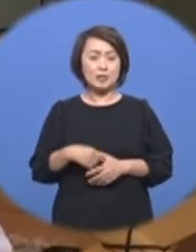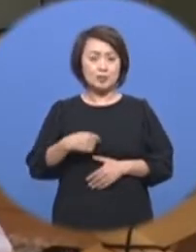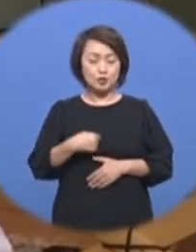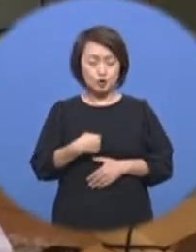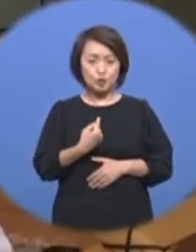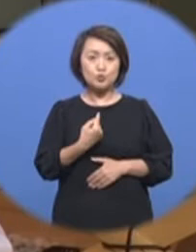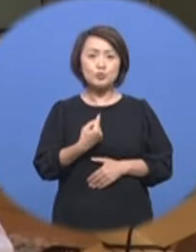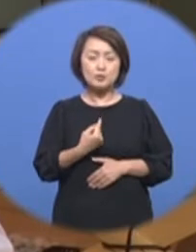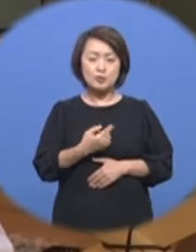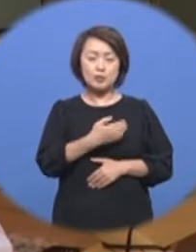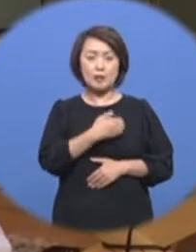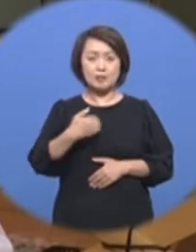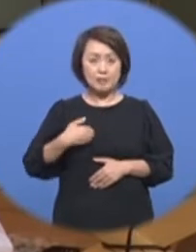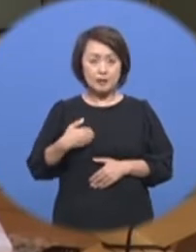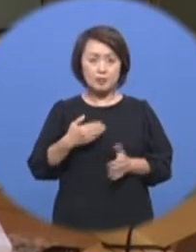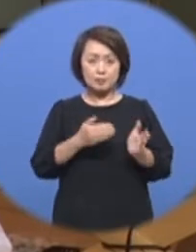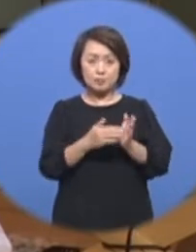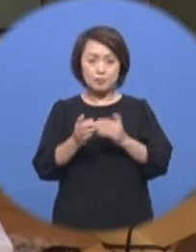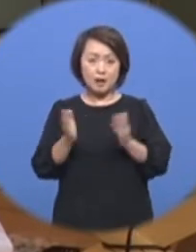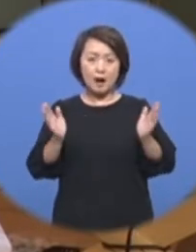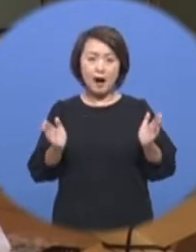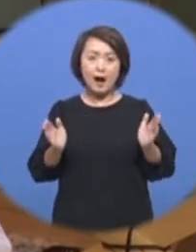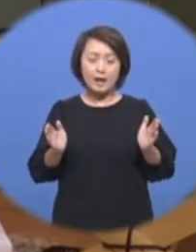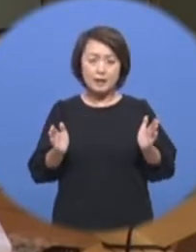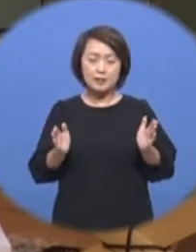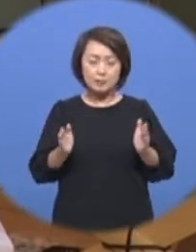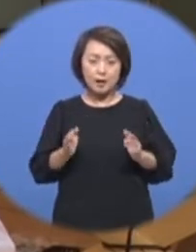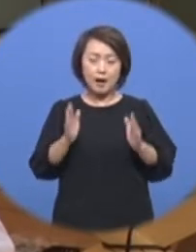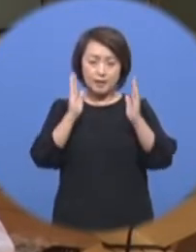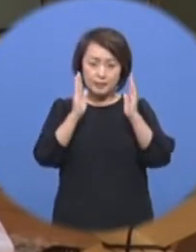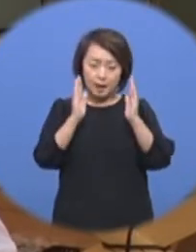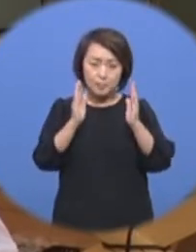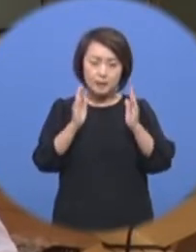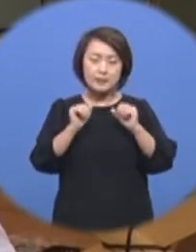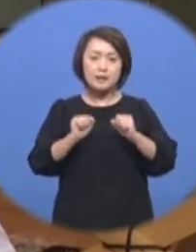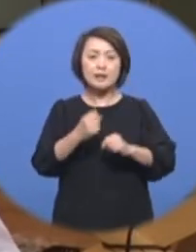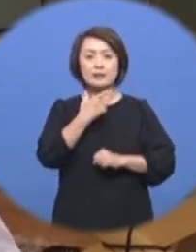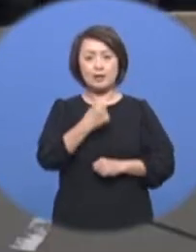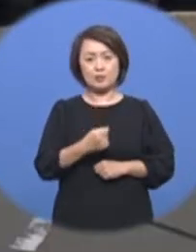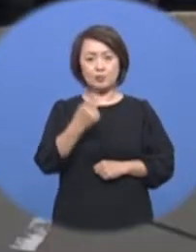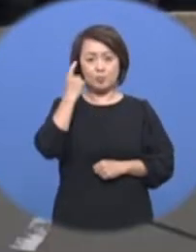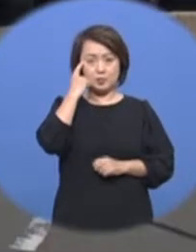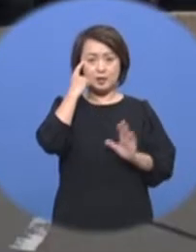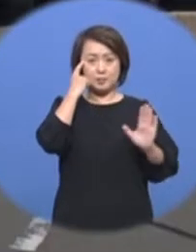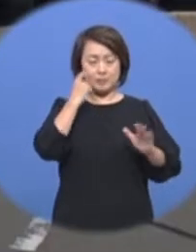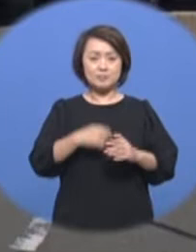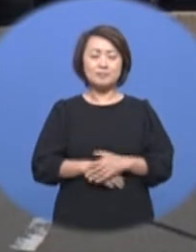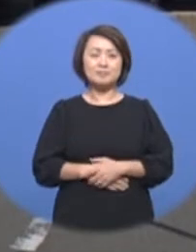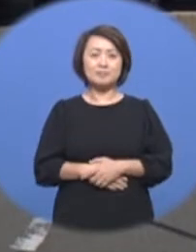分でもできる範囲はなるべく頑張ってしようと思ってます。